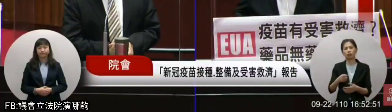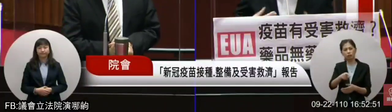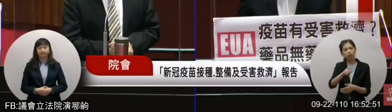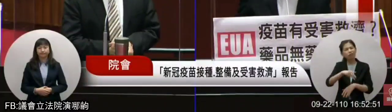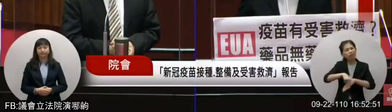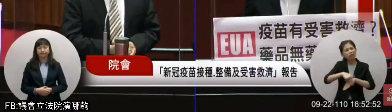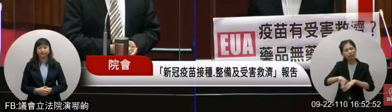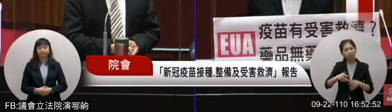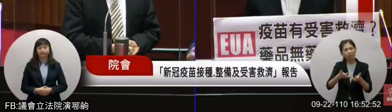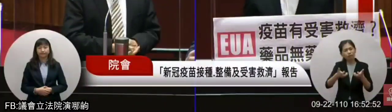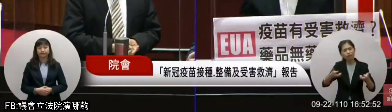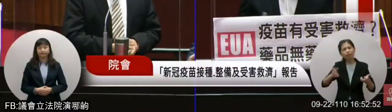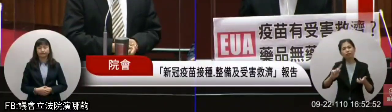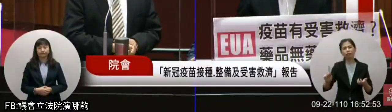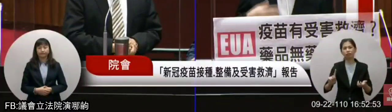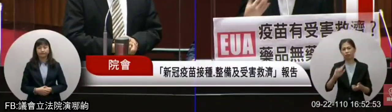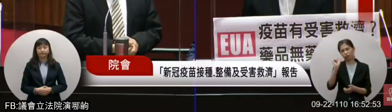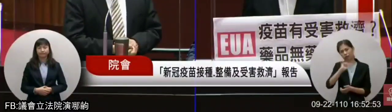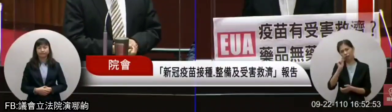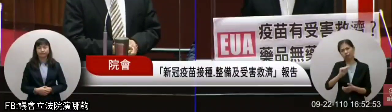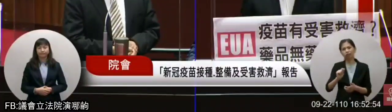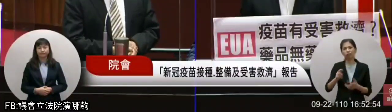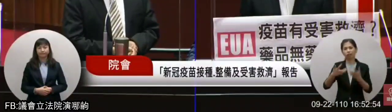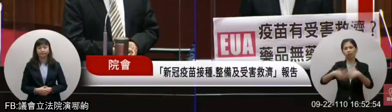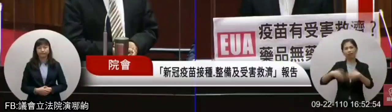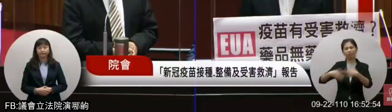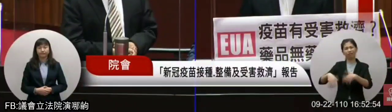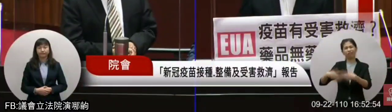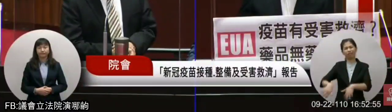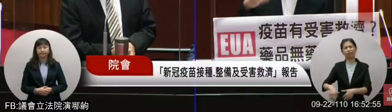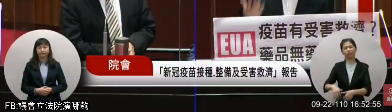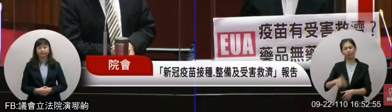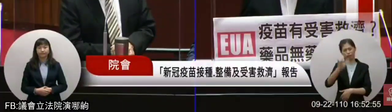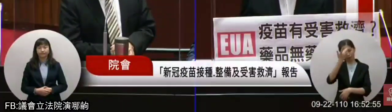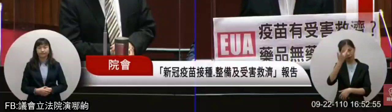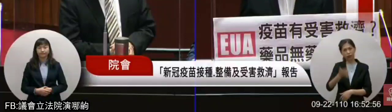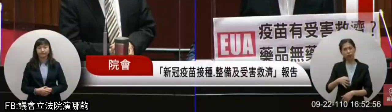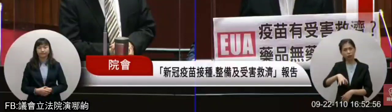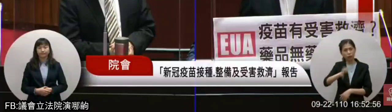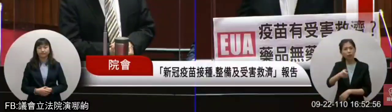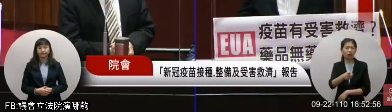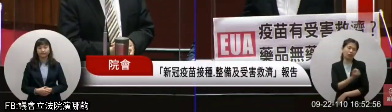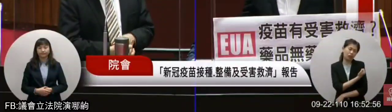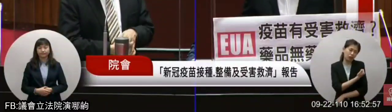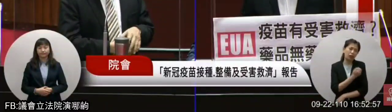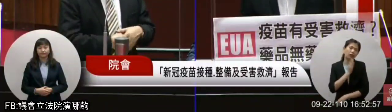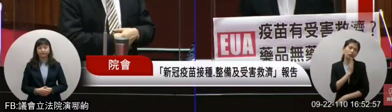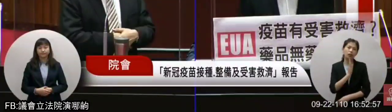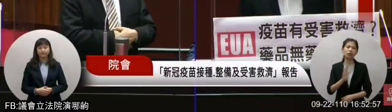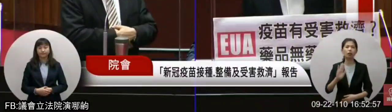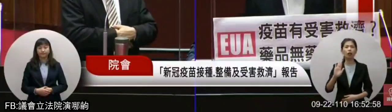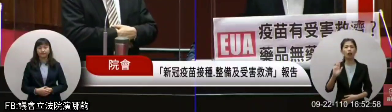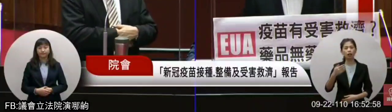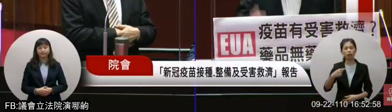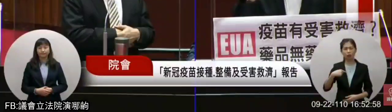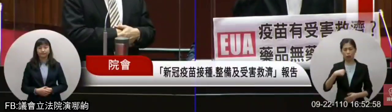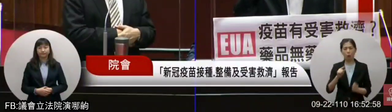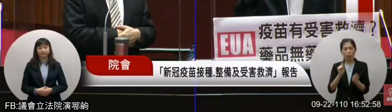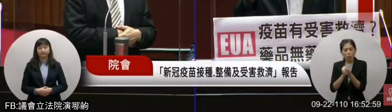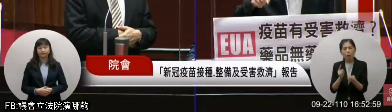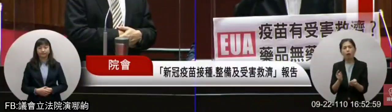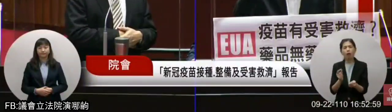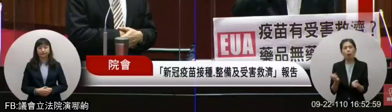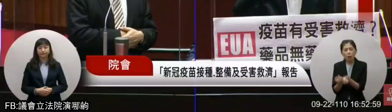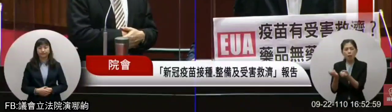就一直放着，让每一次都会出问题了哈、哦。部长你是很辛苦，但是我们也要来提出来。刚